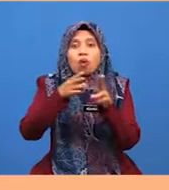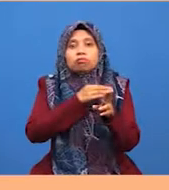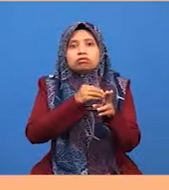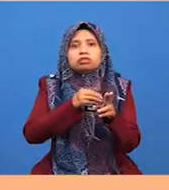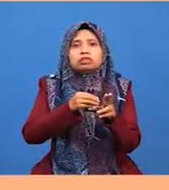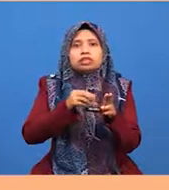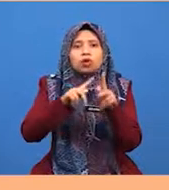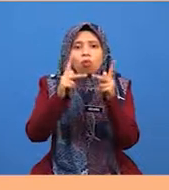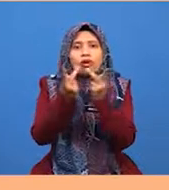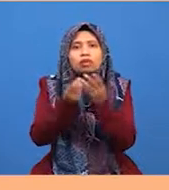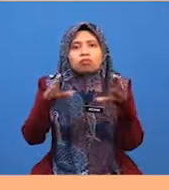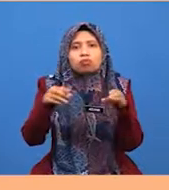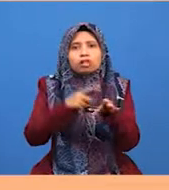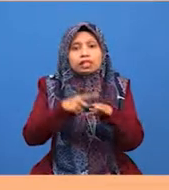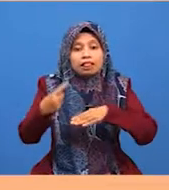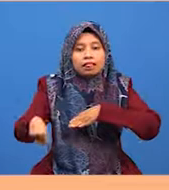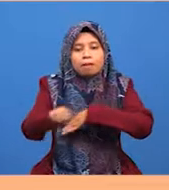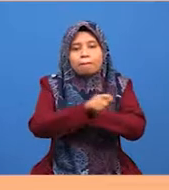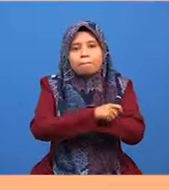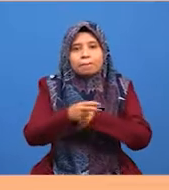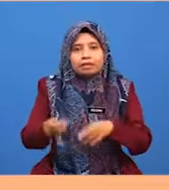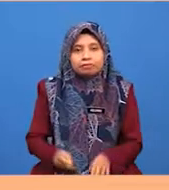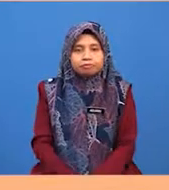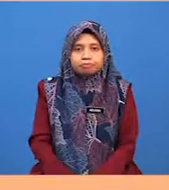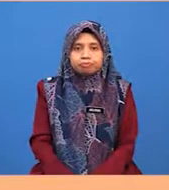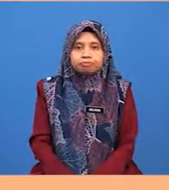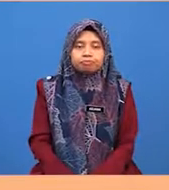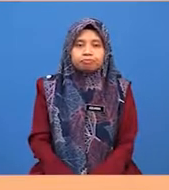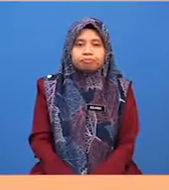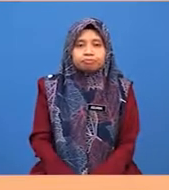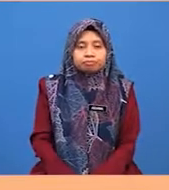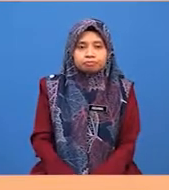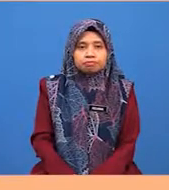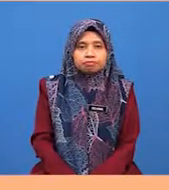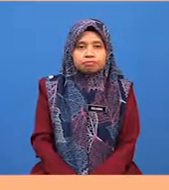rekreasi? Mari kita semua saksikan.